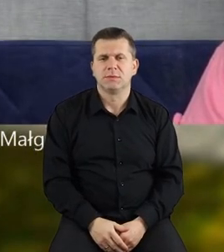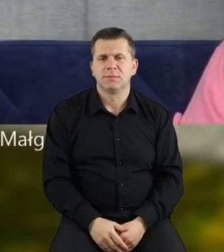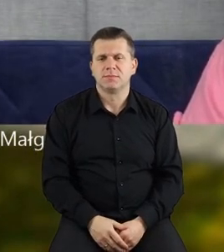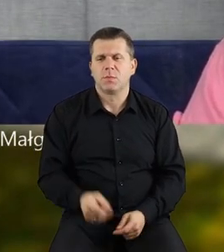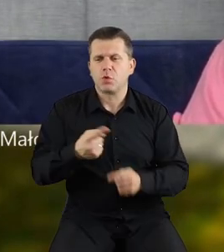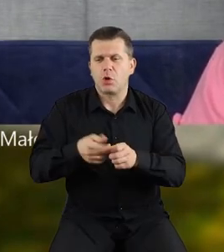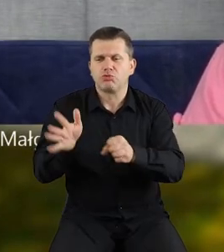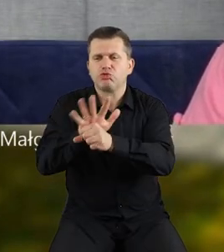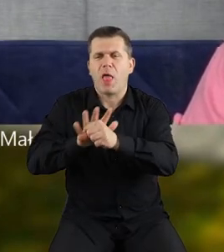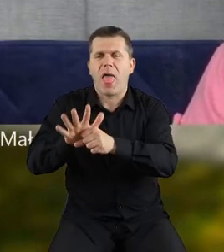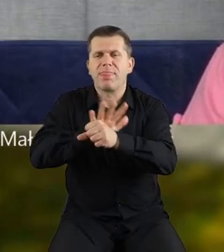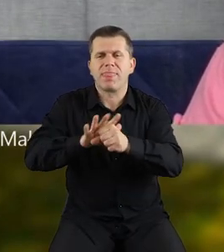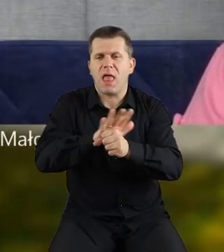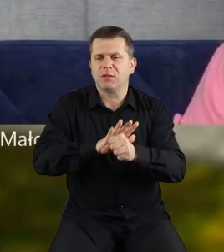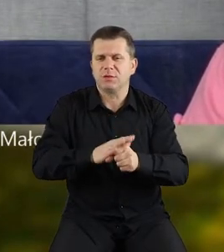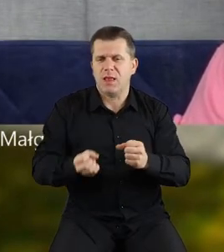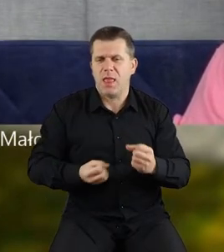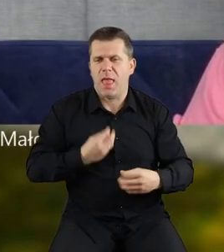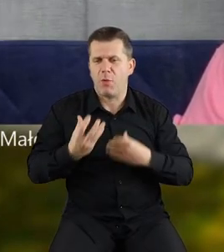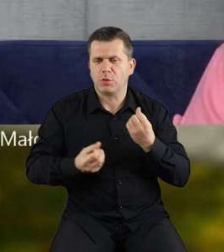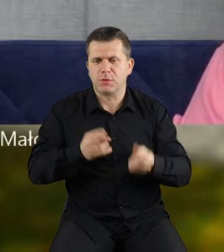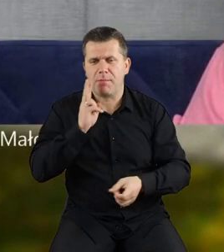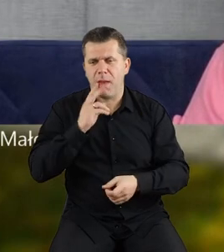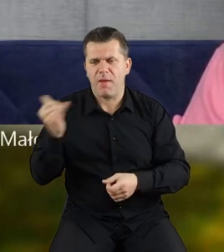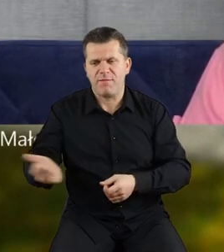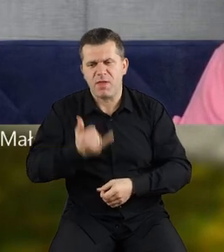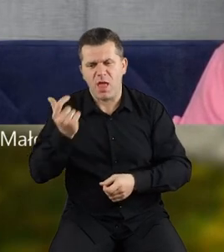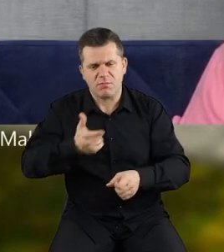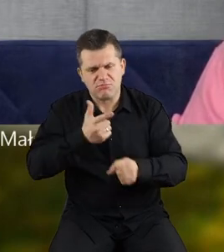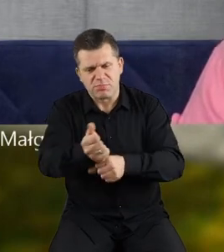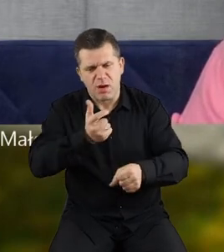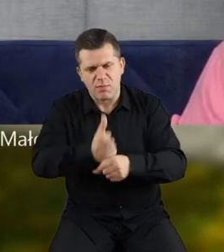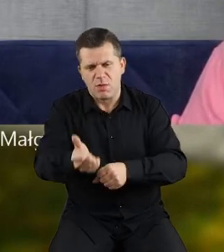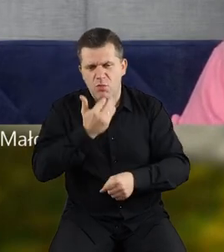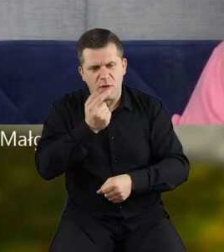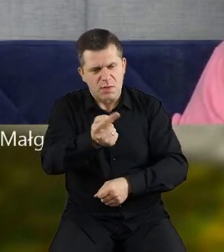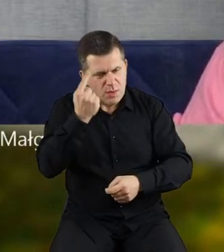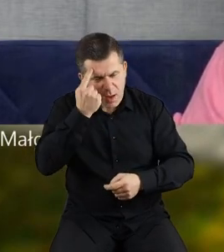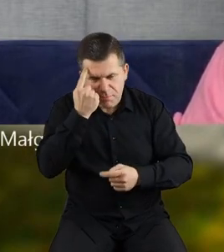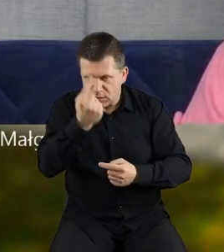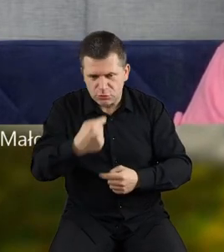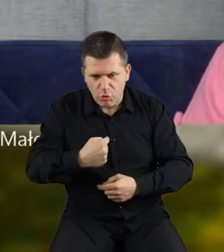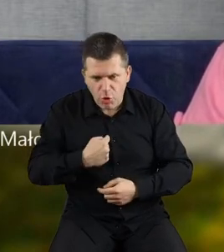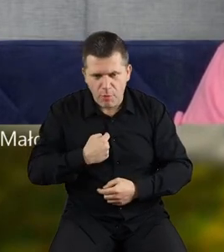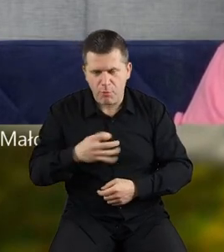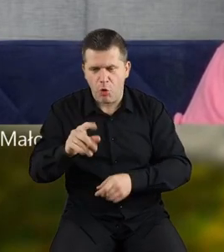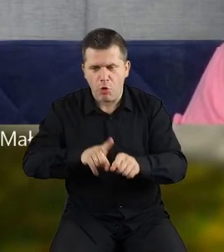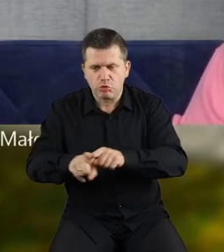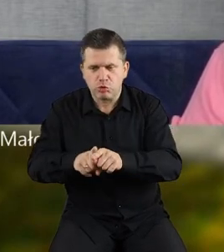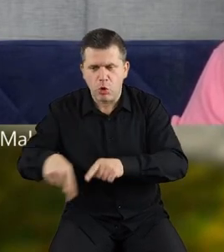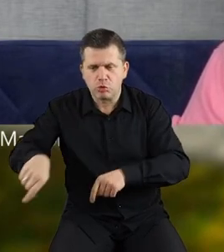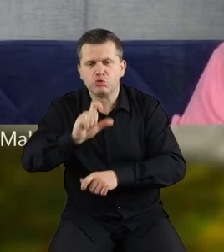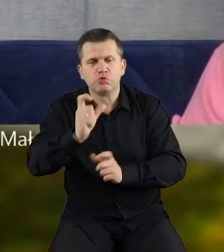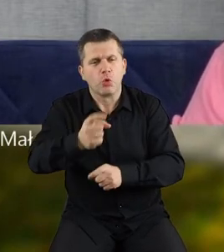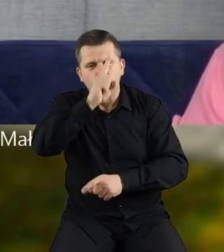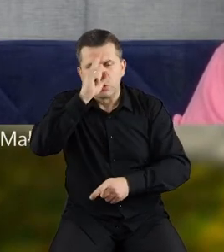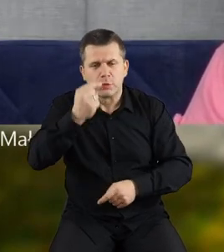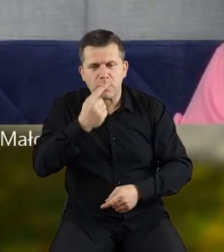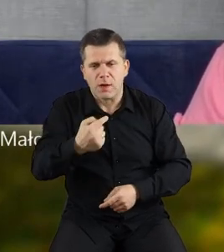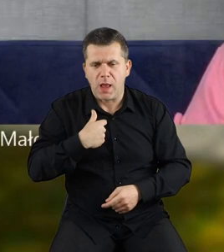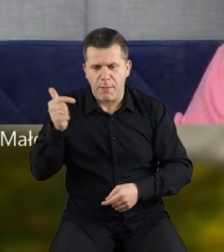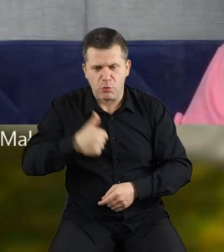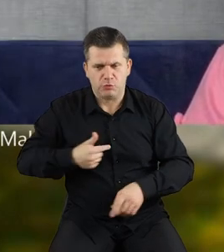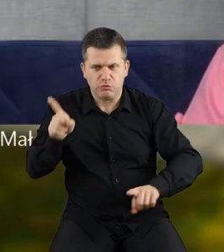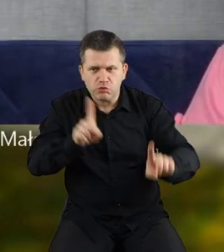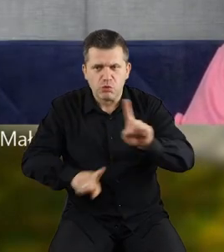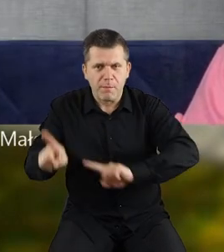Odczytywałam szantaż emocjonalny mamy, która wiecznie mówiła jej, no nie pomyślałaś o mnie, nie pomyślałaś o siostrach, co ludzie powiedzą,